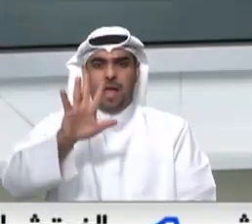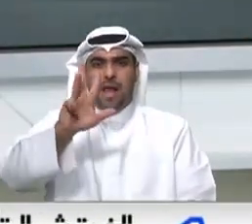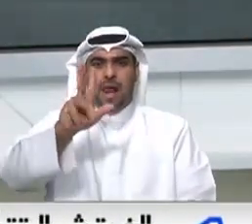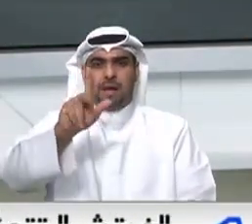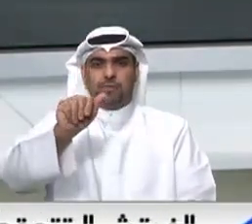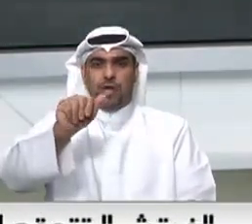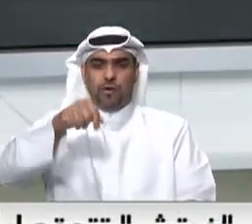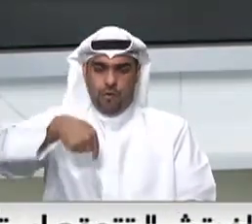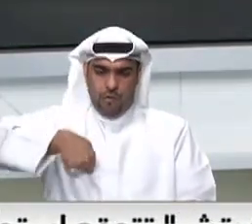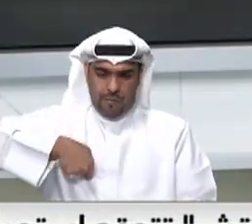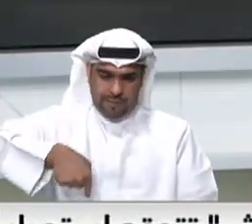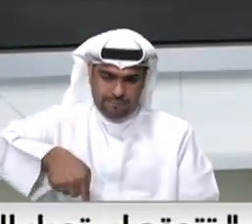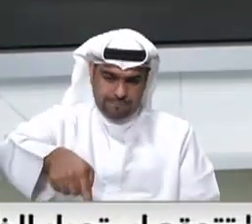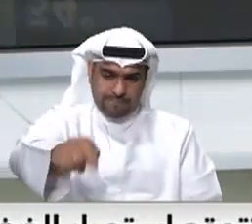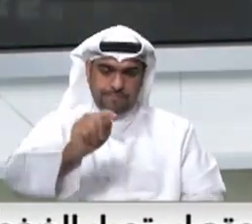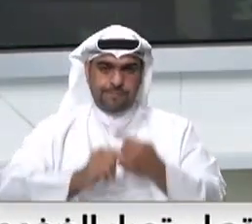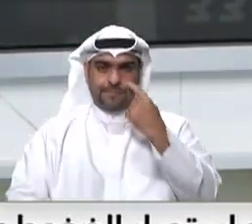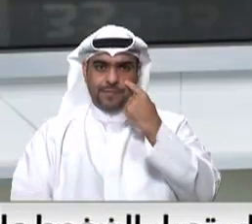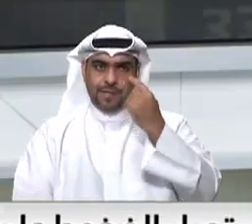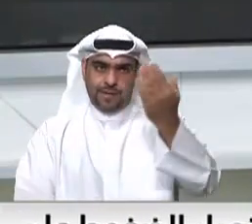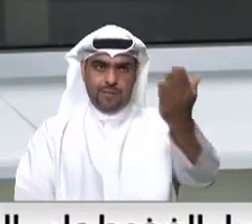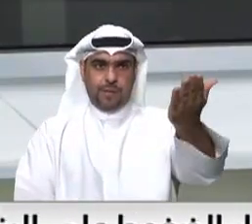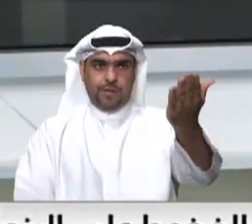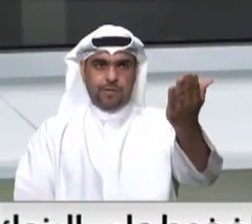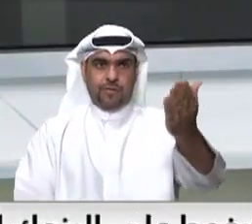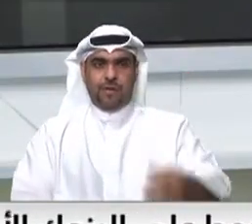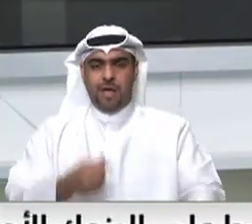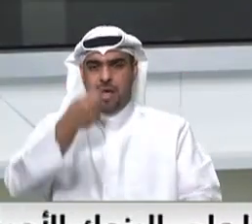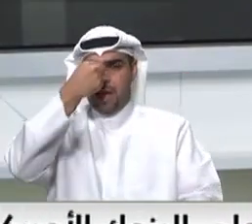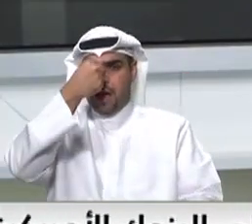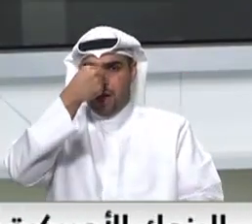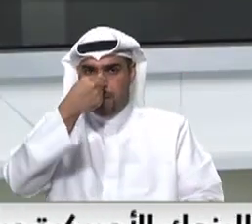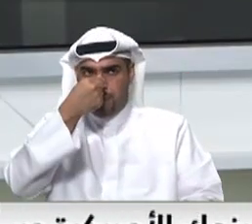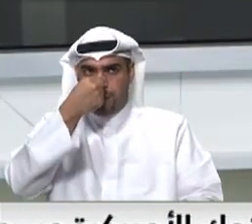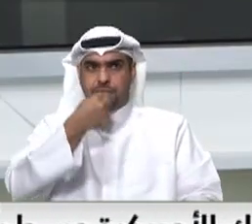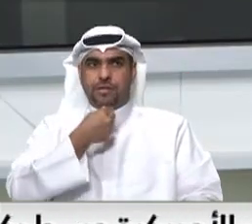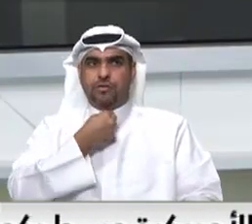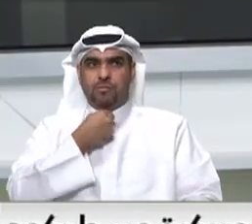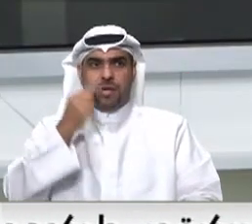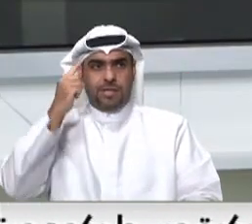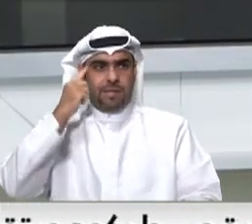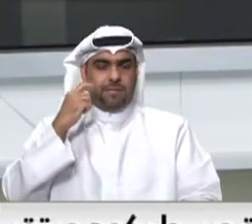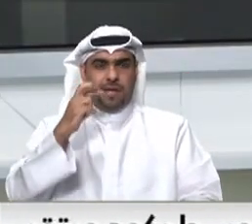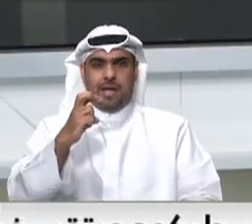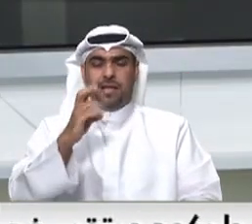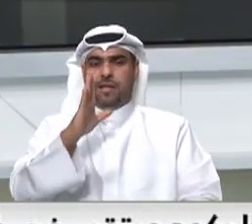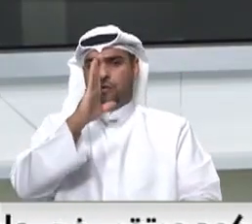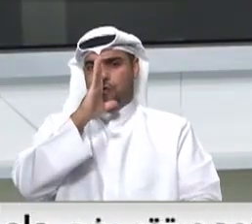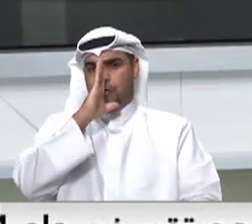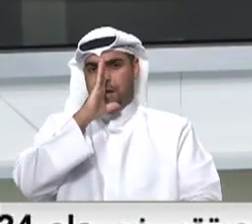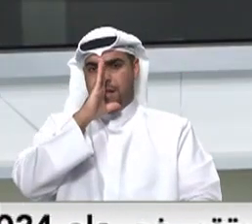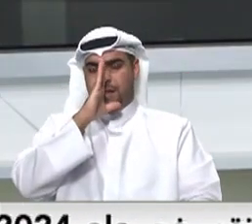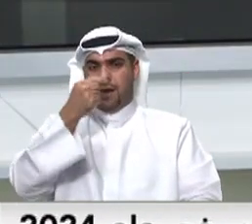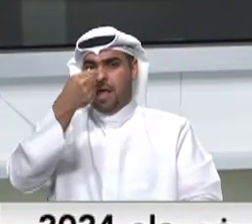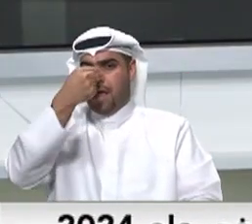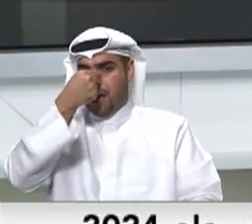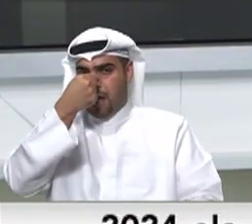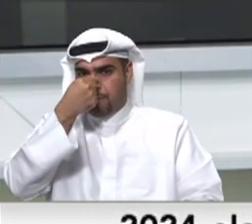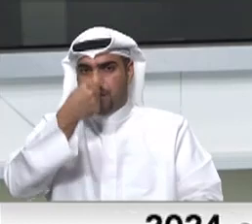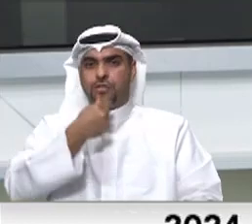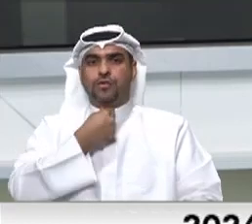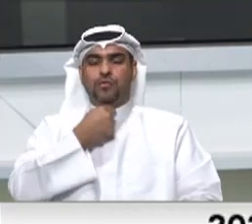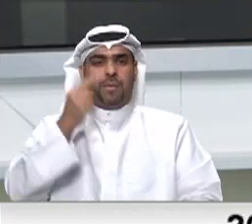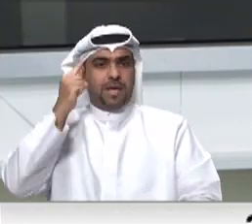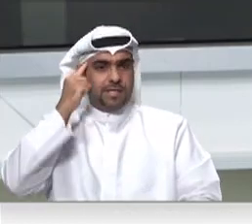مدينه الكويت خلال الايام الخمسه المقبله الايام الثلاثه المقبله او تحديدا خلال عطله نهايه الاسبوع اجواء راح تكون